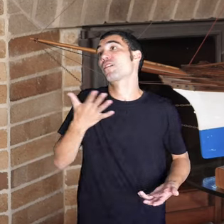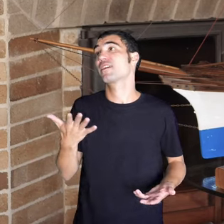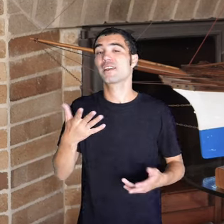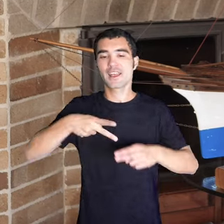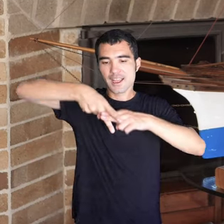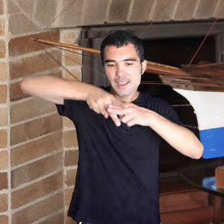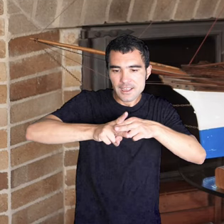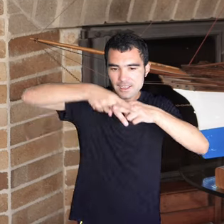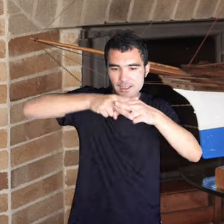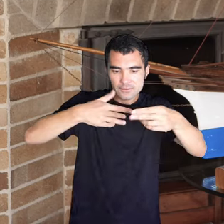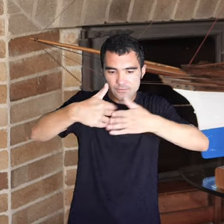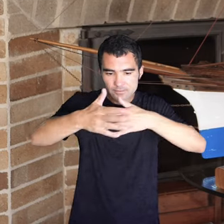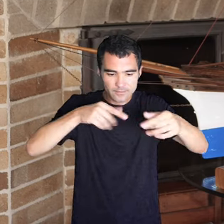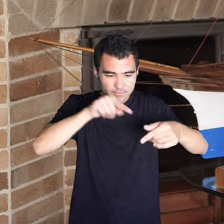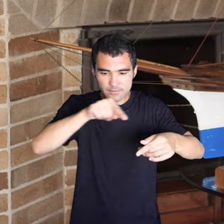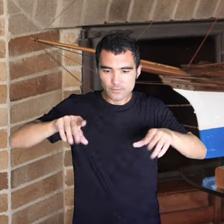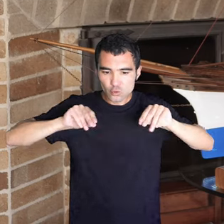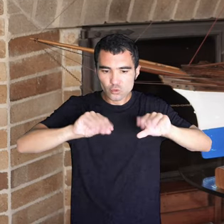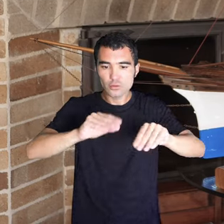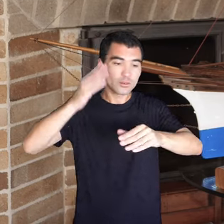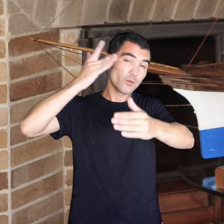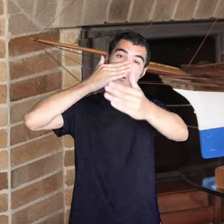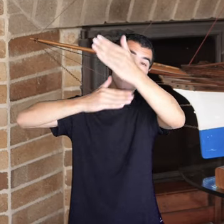les eines que s'empleaven en aquell temps